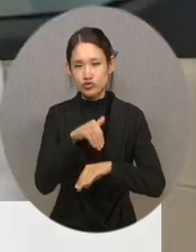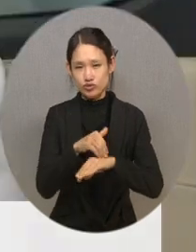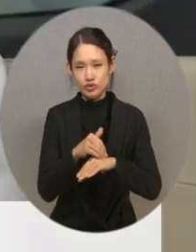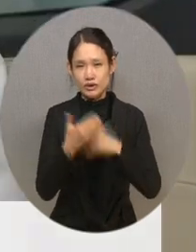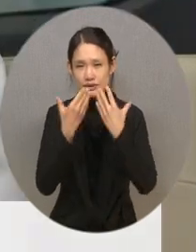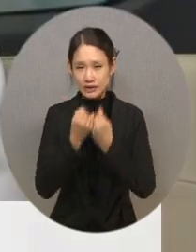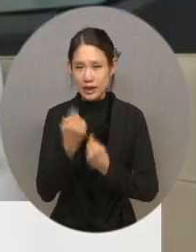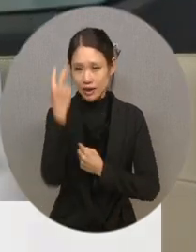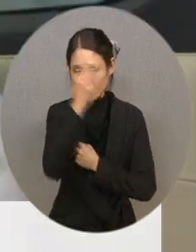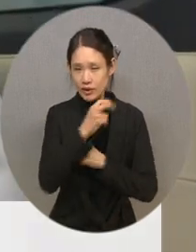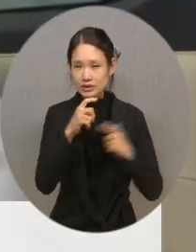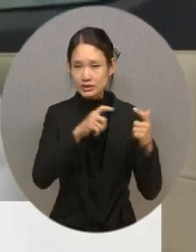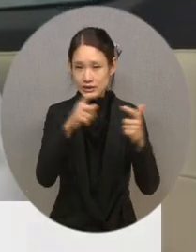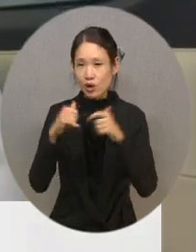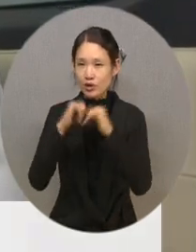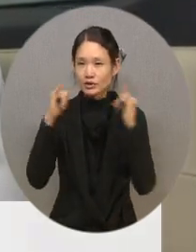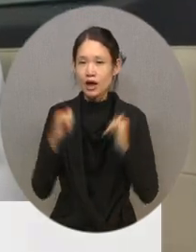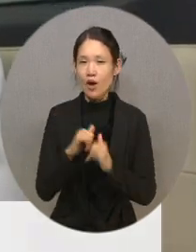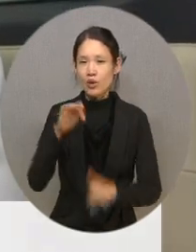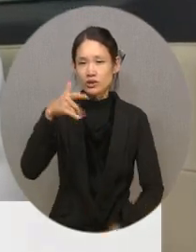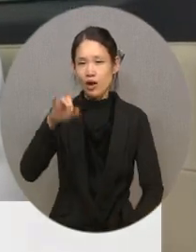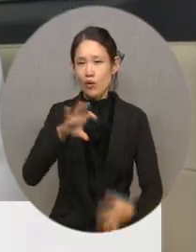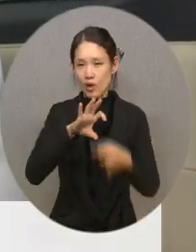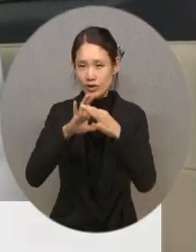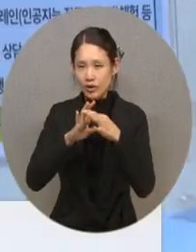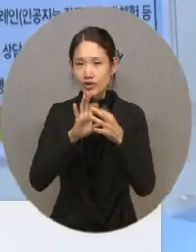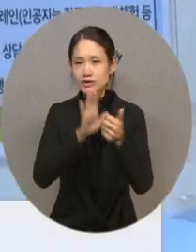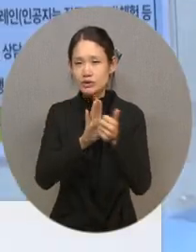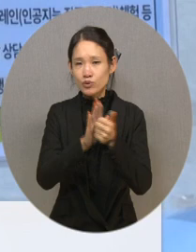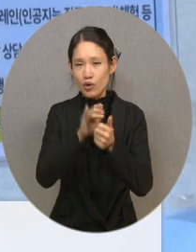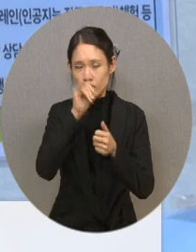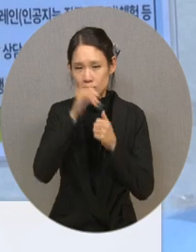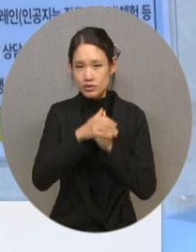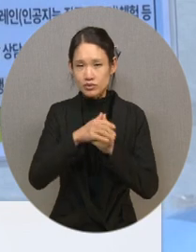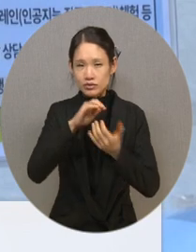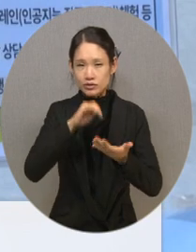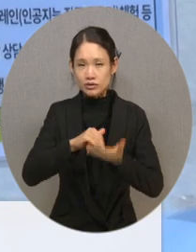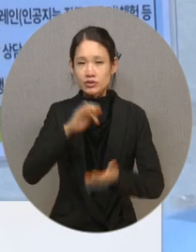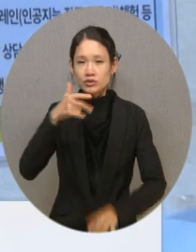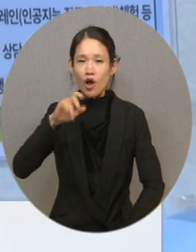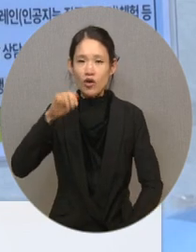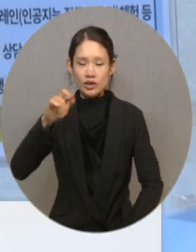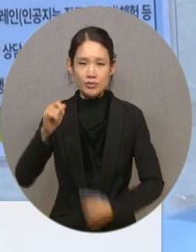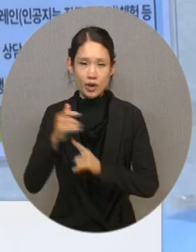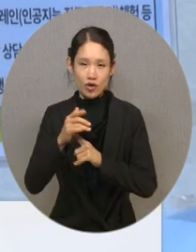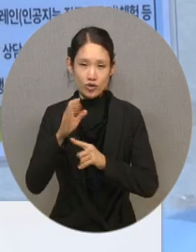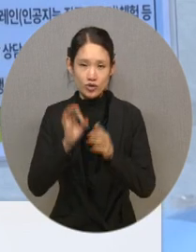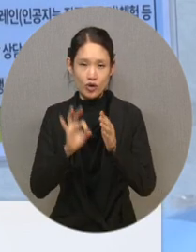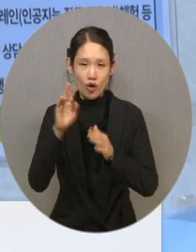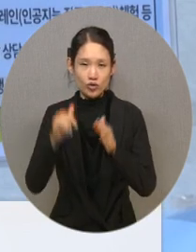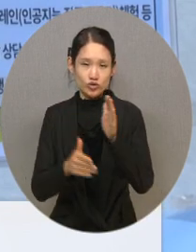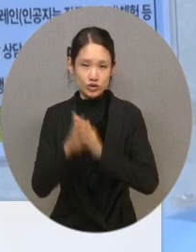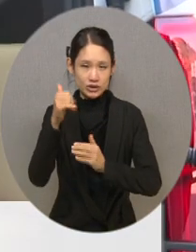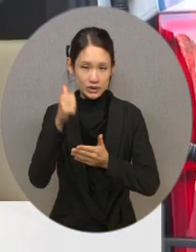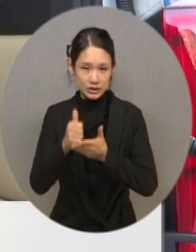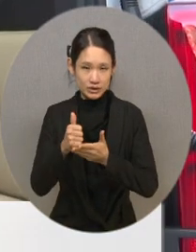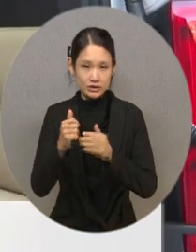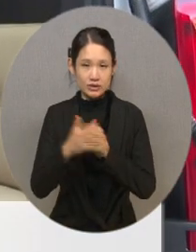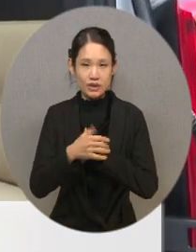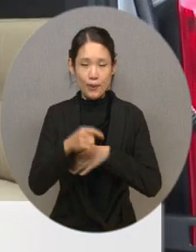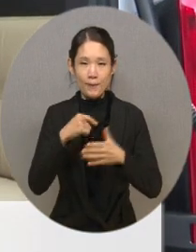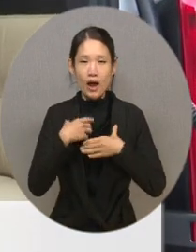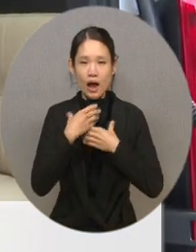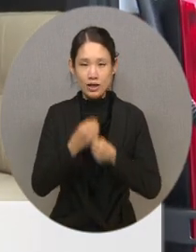및 지역사회 자원 연계 등을 지원합니다. 정기명 여수시장은 기동성을 갖춘 마을안심버스가